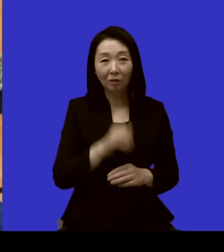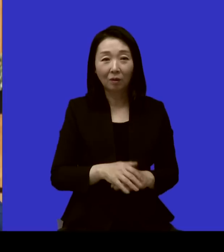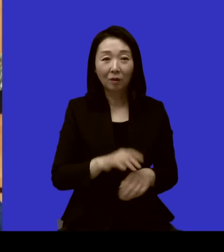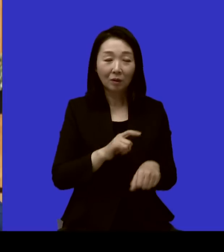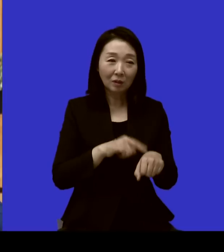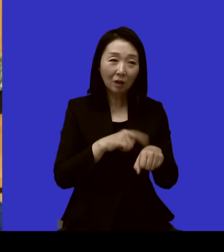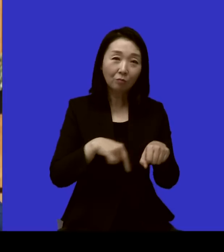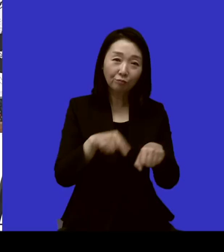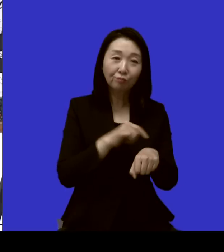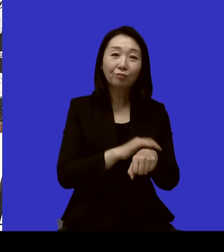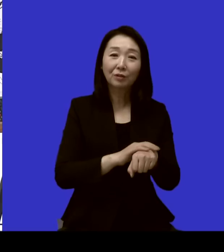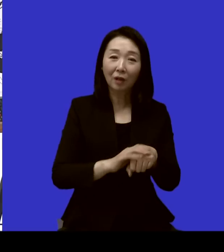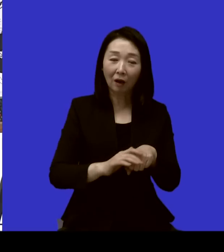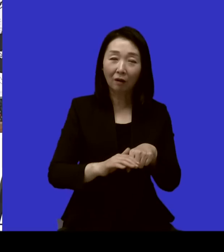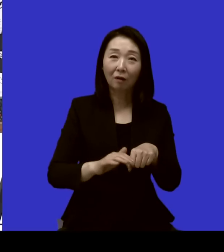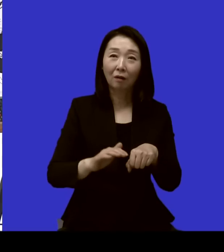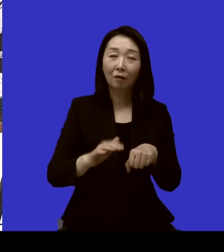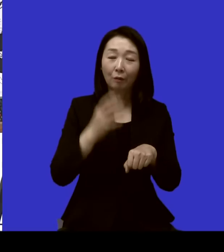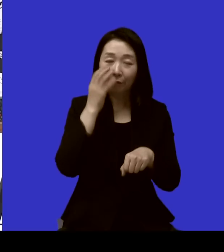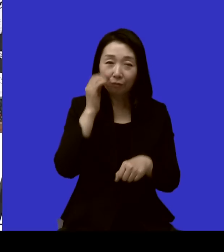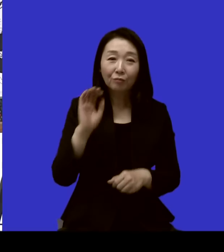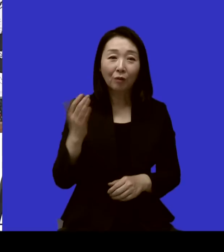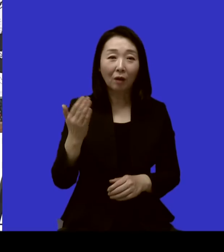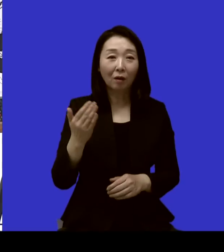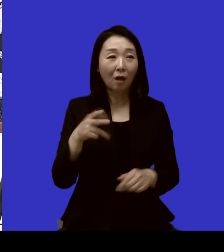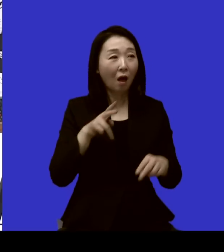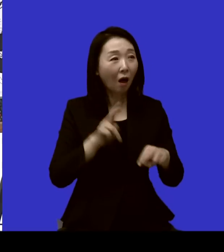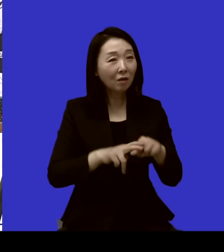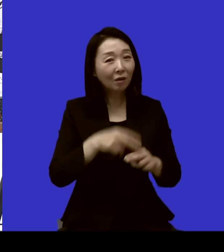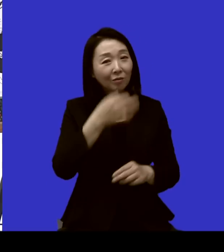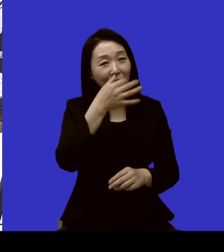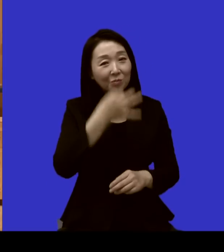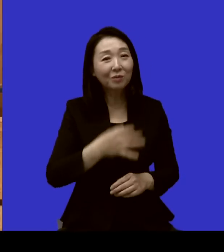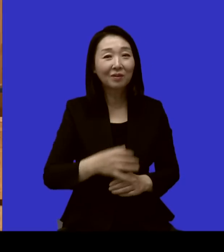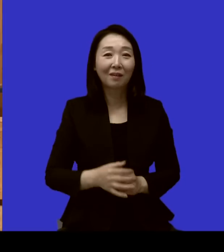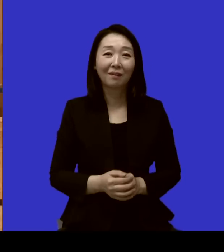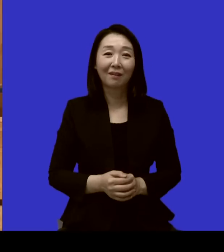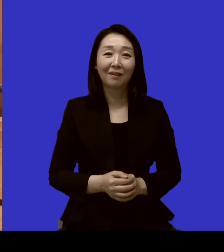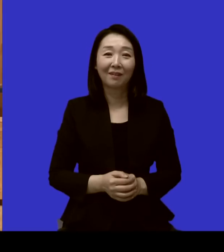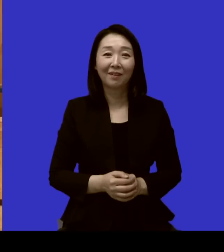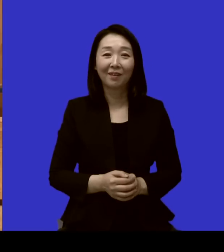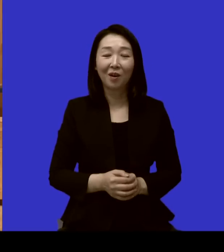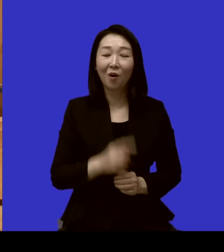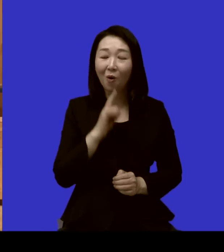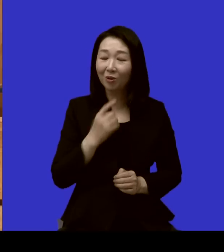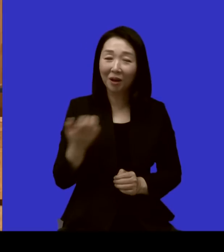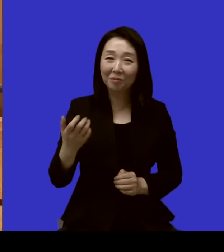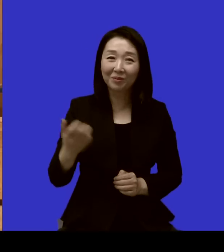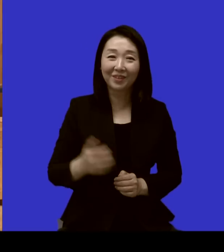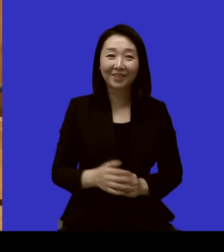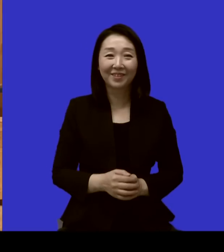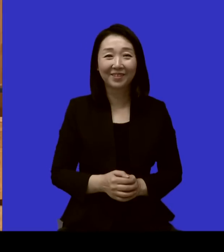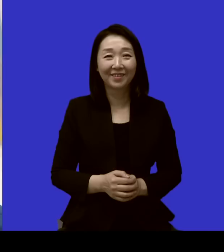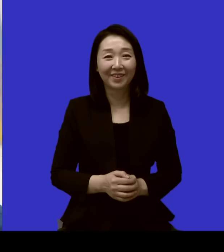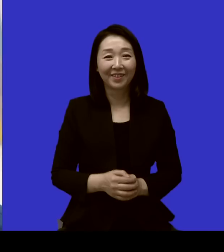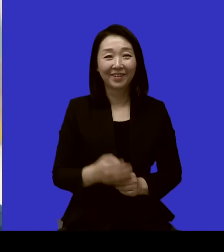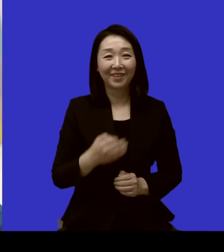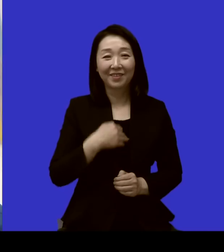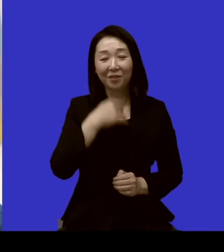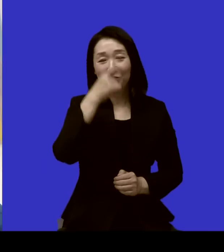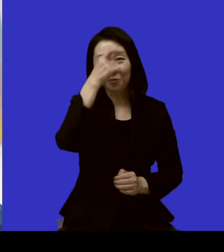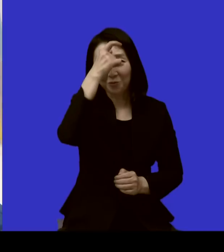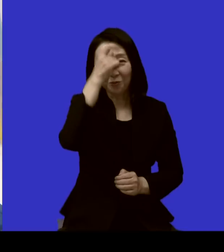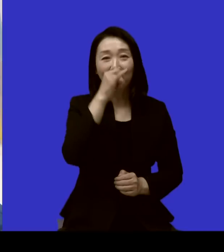잘 가더라고요. 와, 그래서 진짜 이제 신기하다. 예. 앉아 있는 것도 이거 제주인데. 오래 진짜 엉덩이도 힘들어요. 아프거든요. 예. 근데 저도 좀